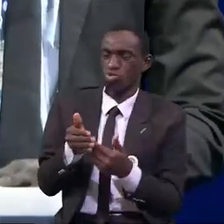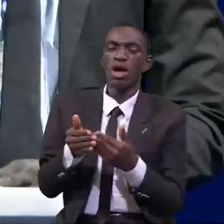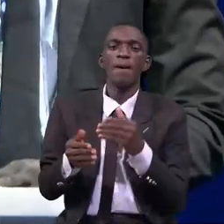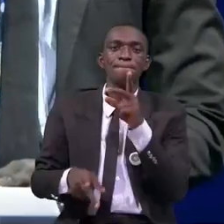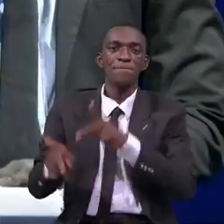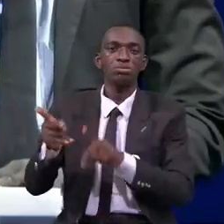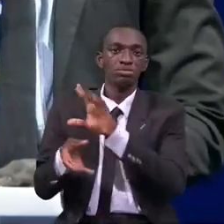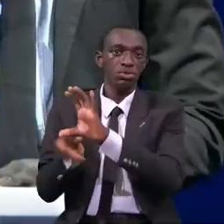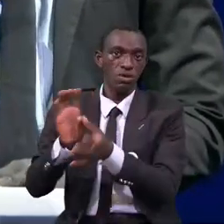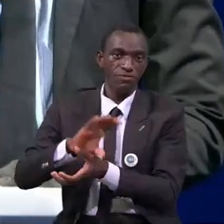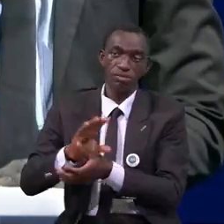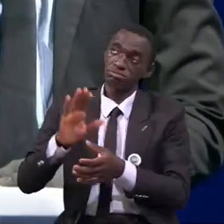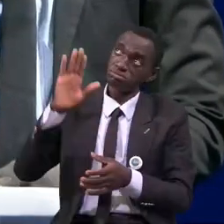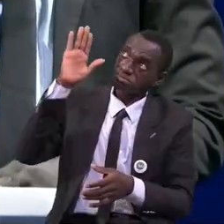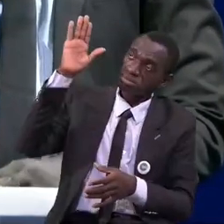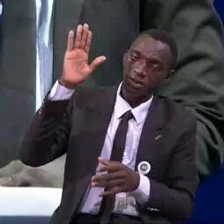approchezvous